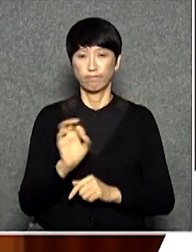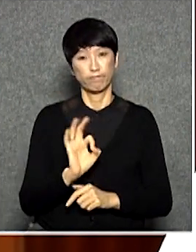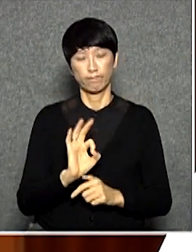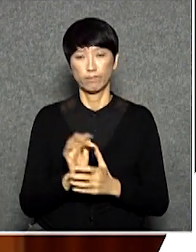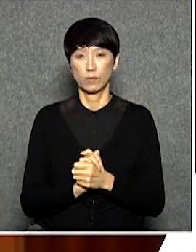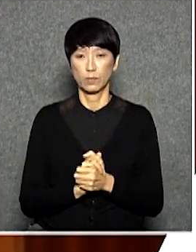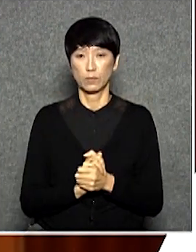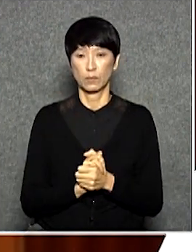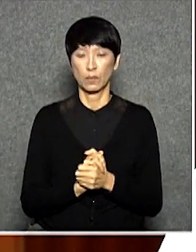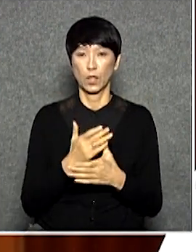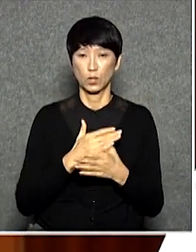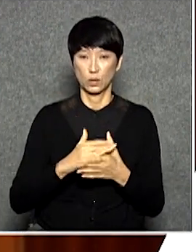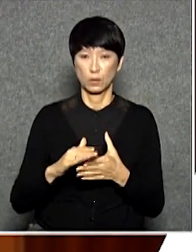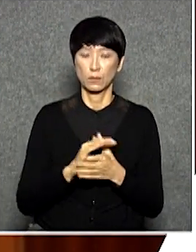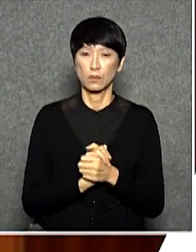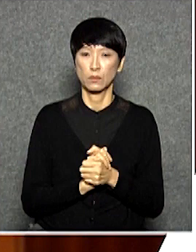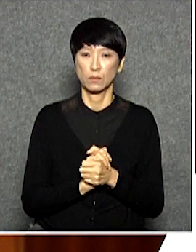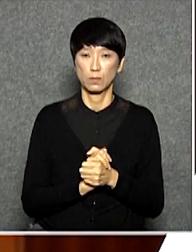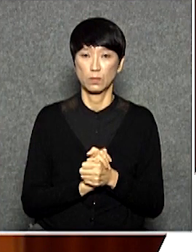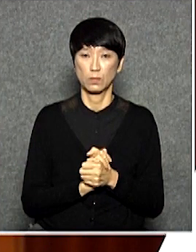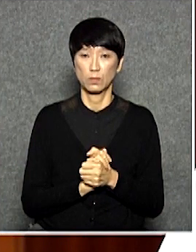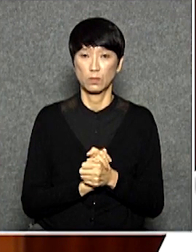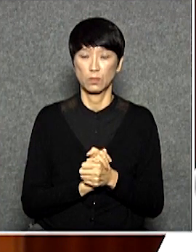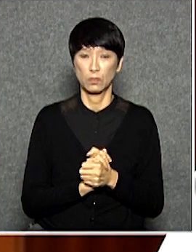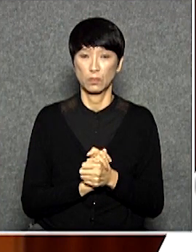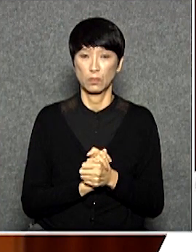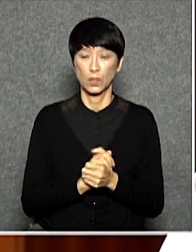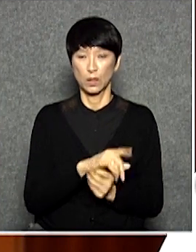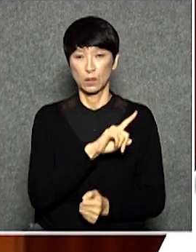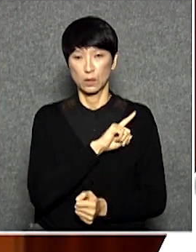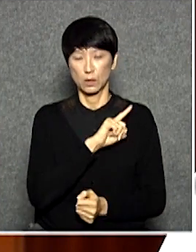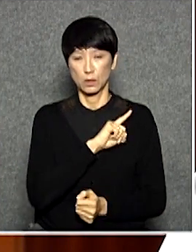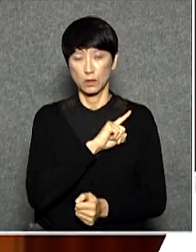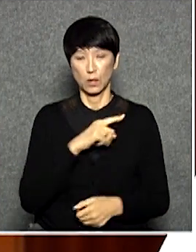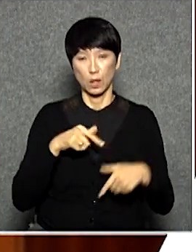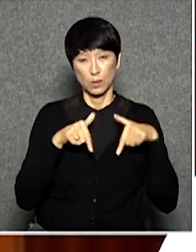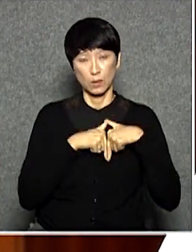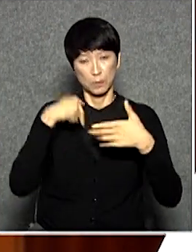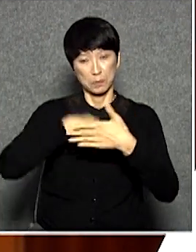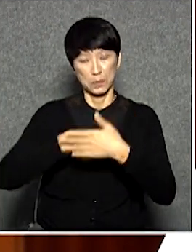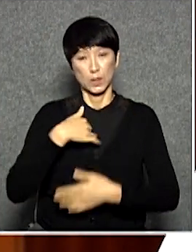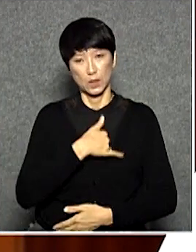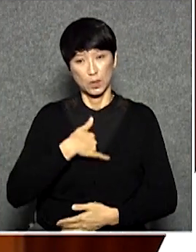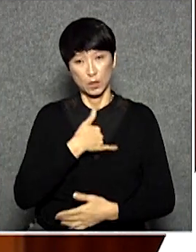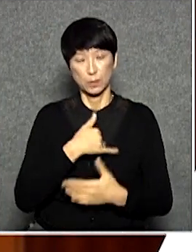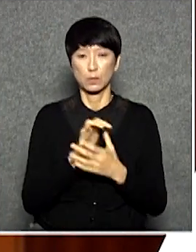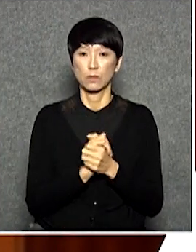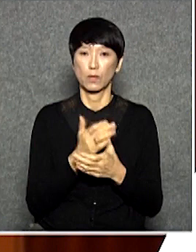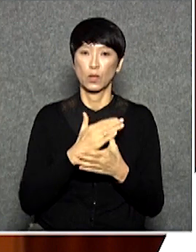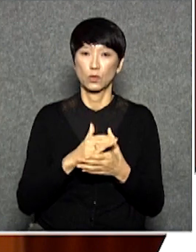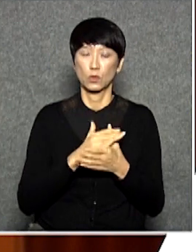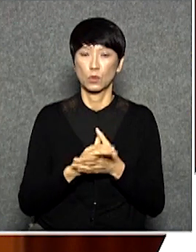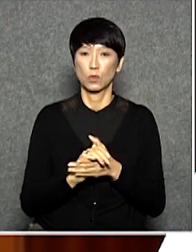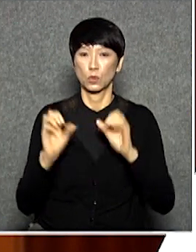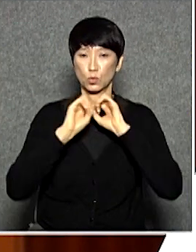因為這樣呢，對我自己來說都未曾澄清到我自己心裡面一些問題的話呢，所以我向大家